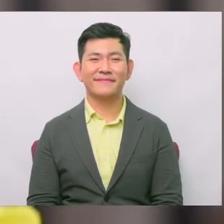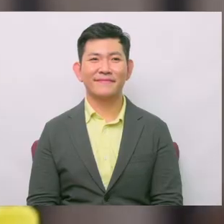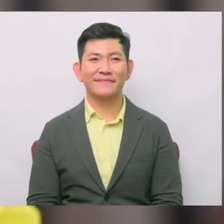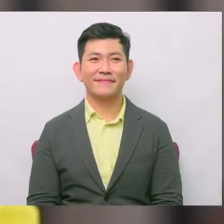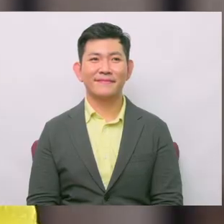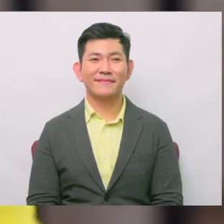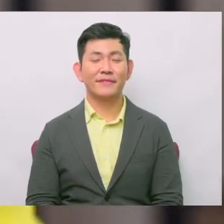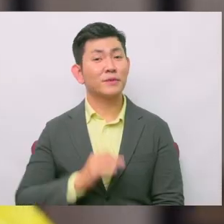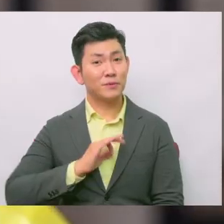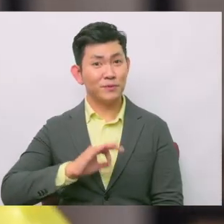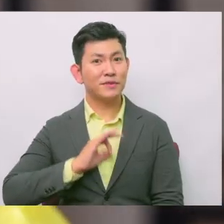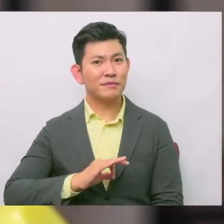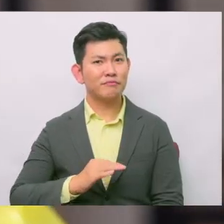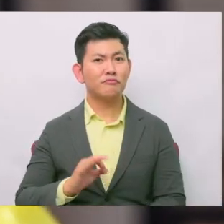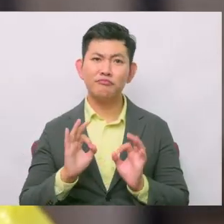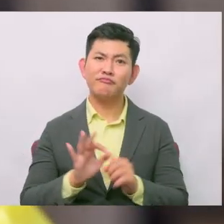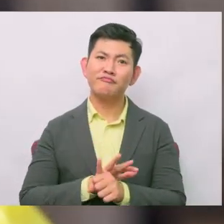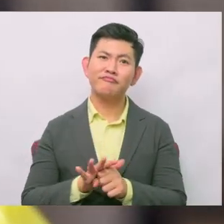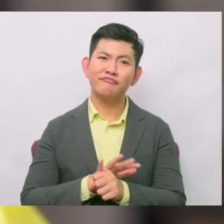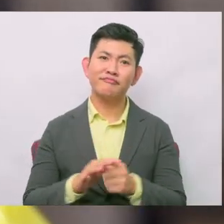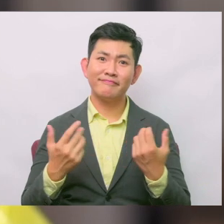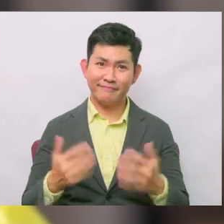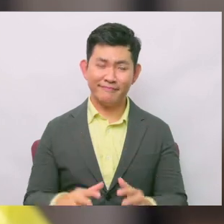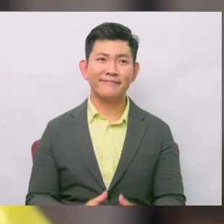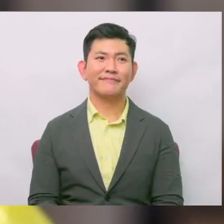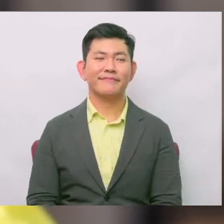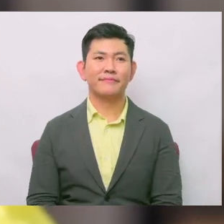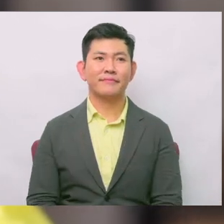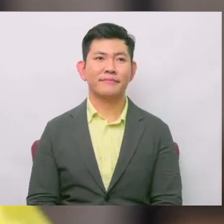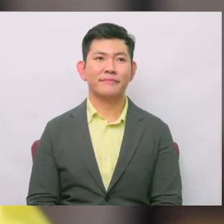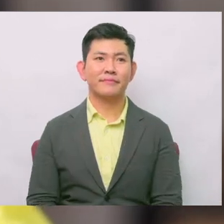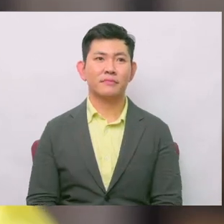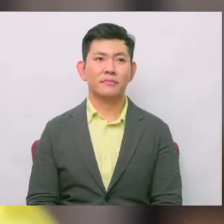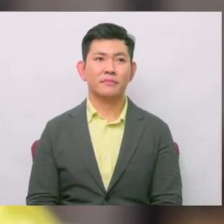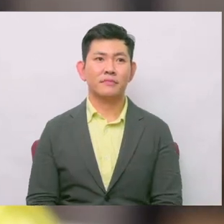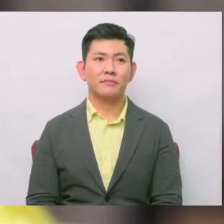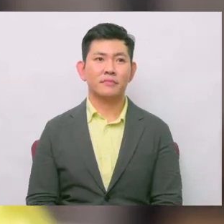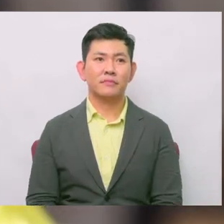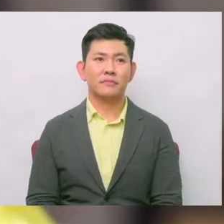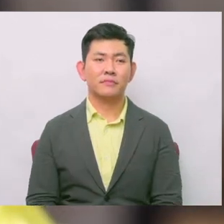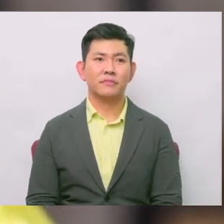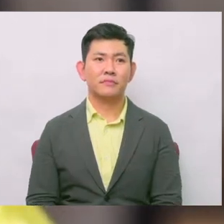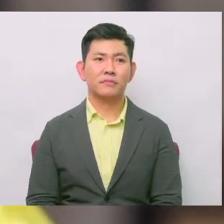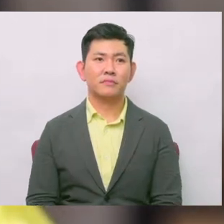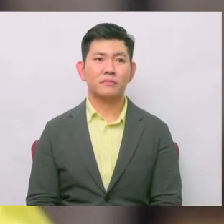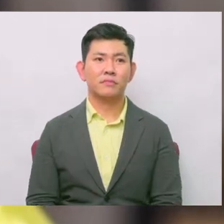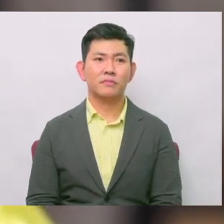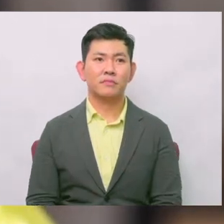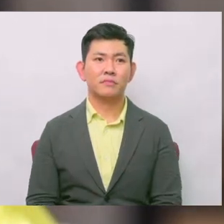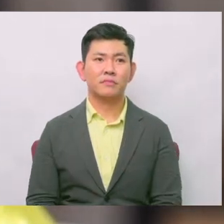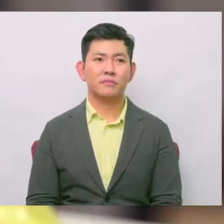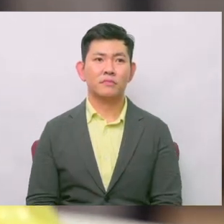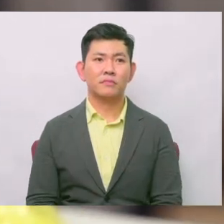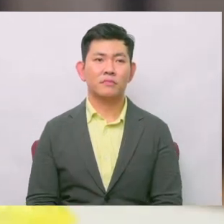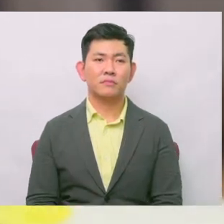พอเรารู้สึกว่ามันแน่นแล้วนะคะกลมได้ที่แล้วนะคะเราจับนะคะจับช